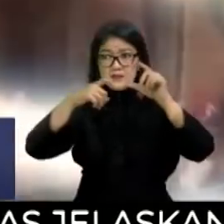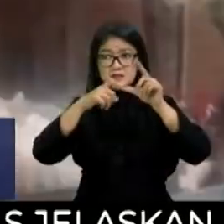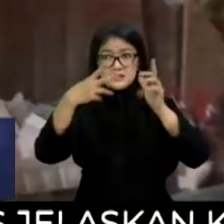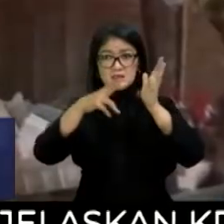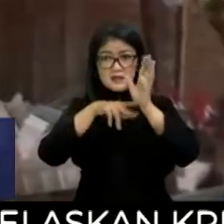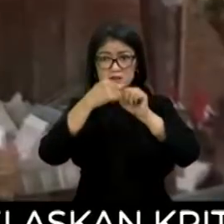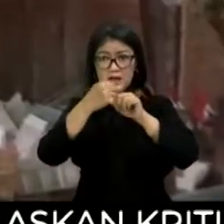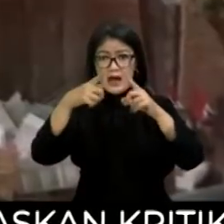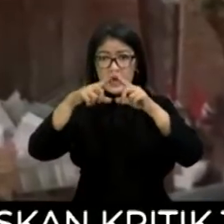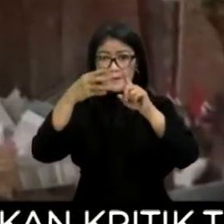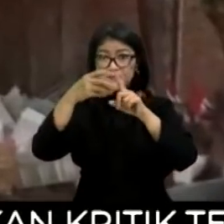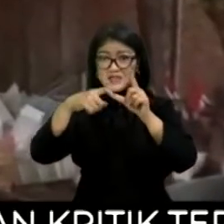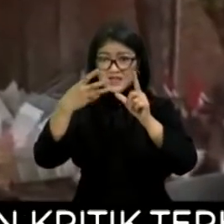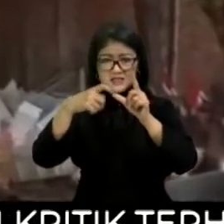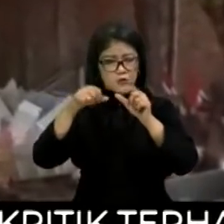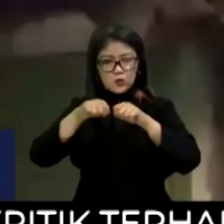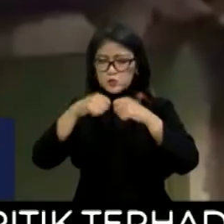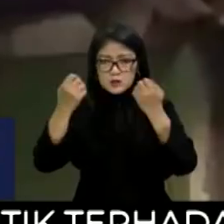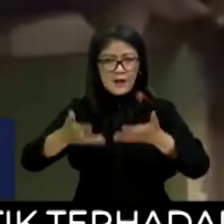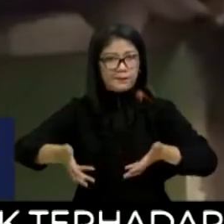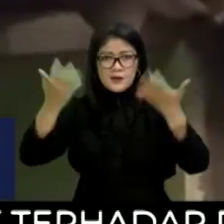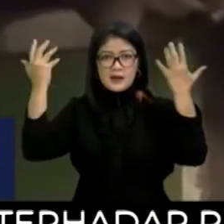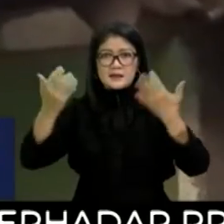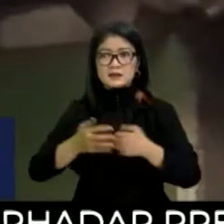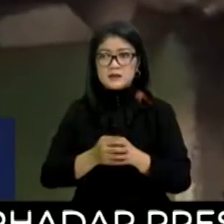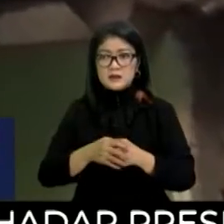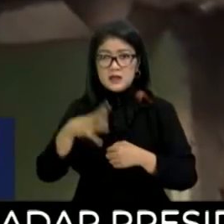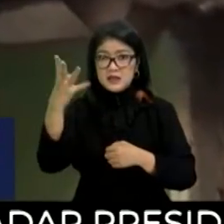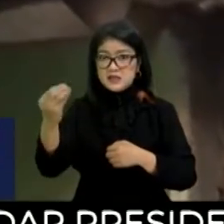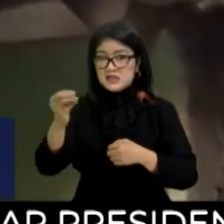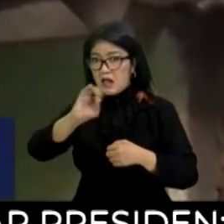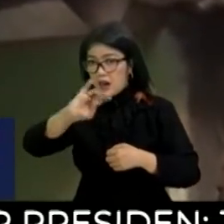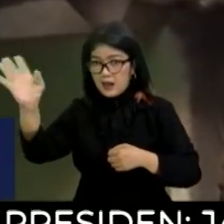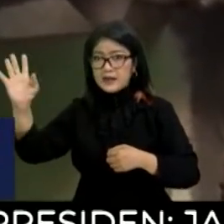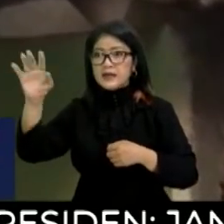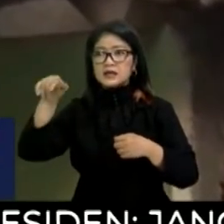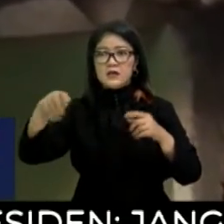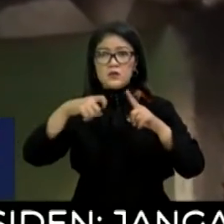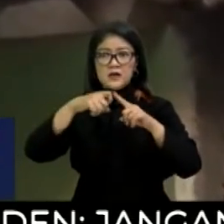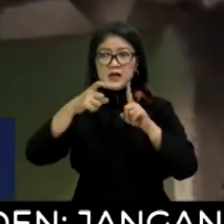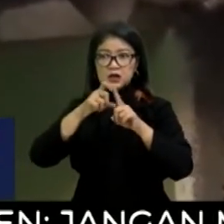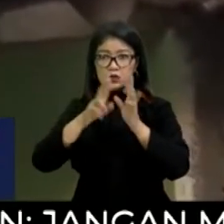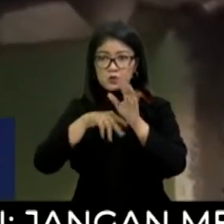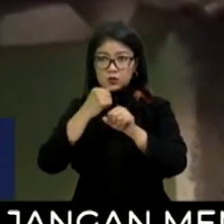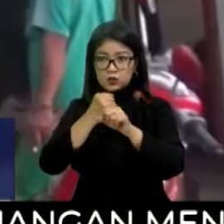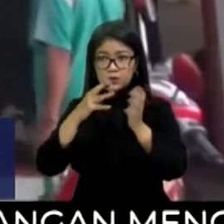ada. Selain Desa Gedangan, angin puting beliung juga menerjang sejumlah desa lain termasuk Desa Kedung Melati, Kecamatan